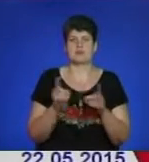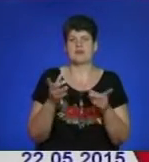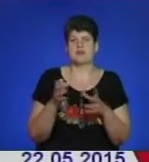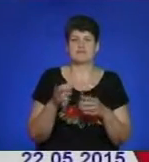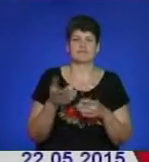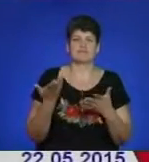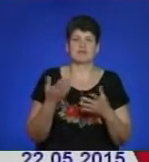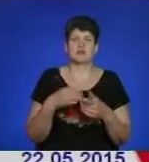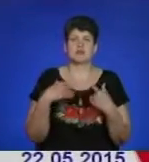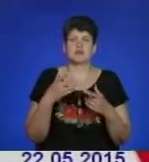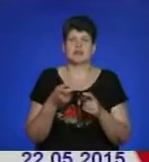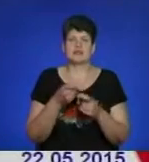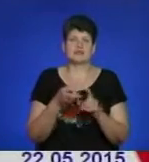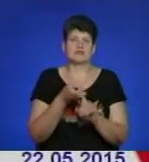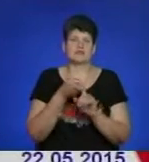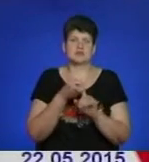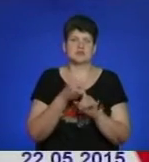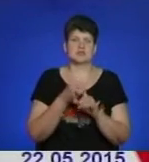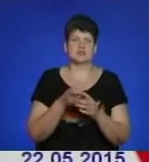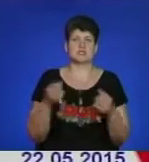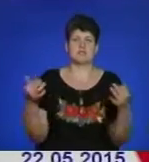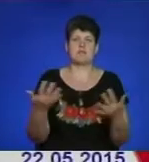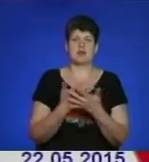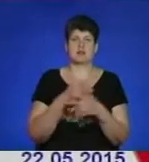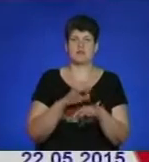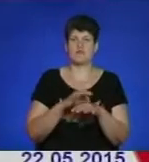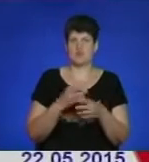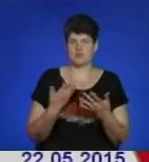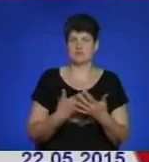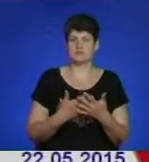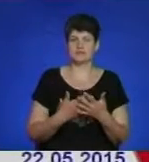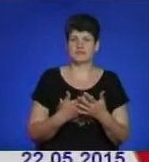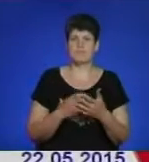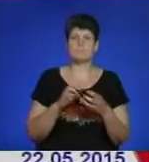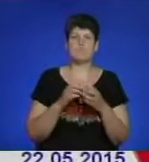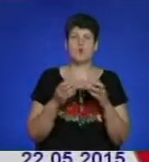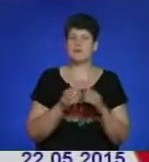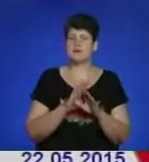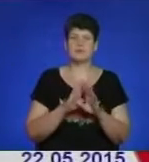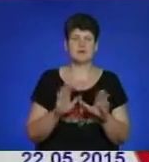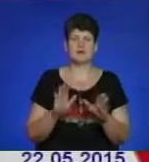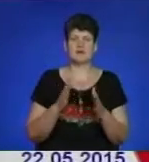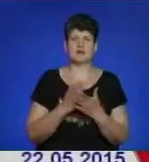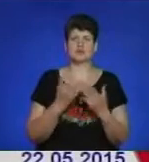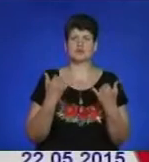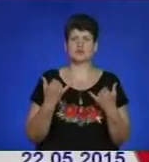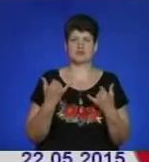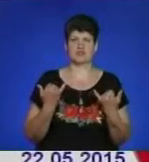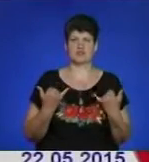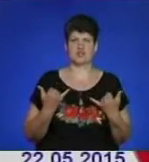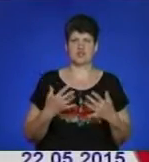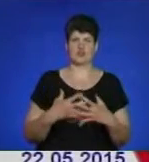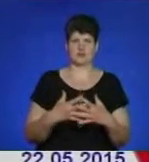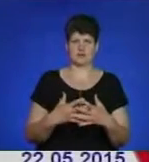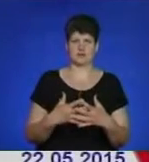ендокринні патології, інфекційні запальні захворювання. Проблема криється не власне в сьогодні в теперішній